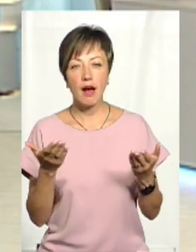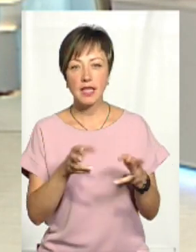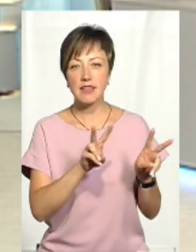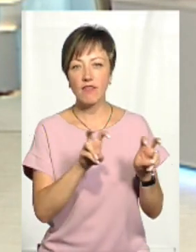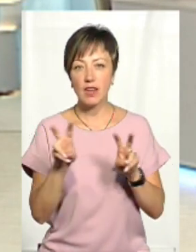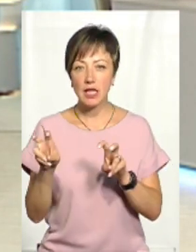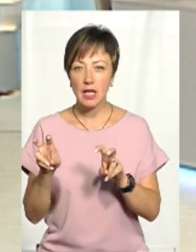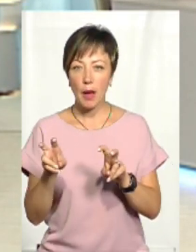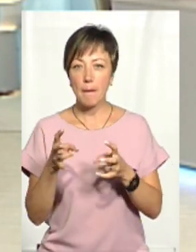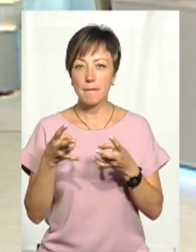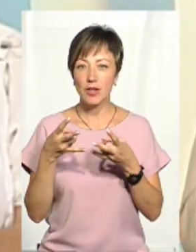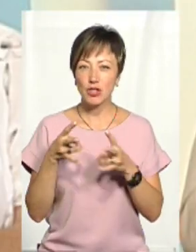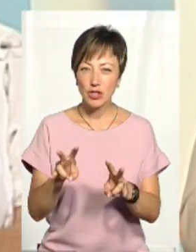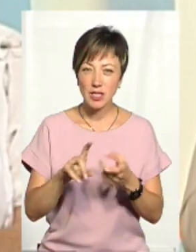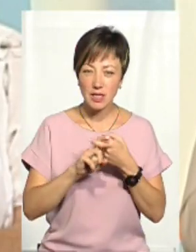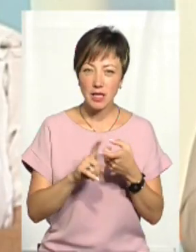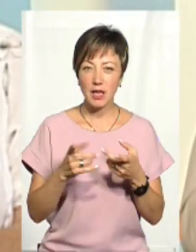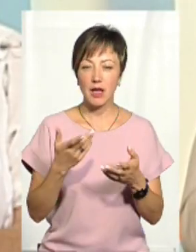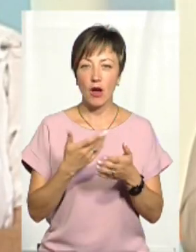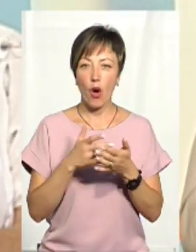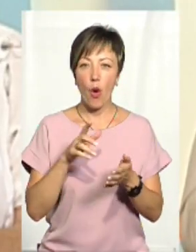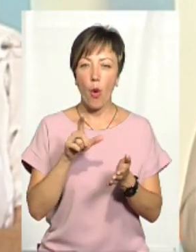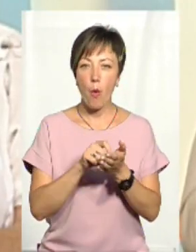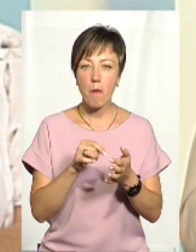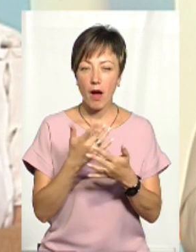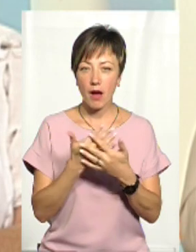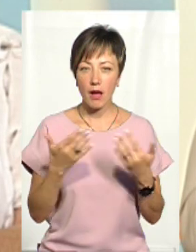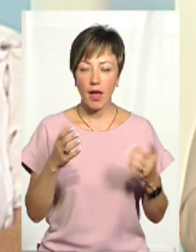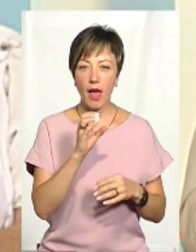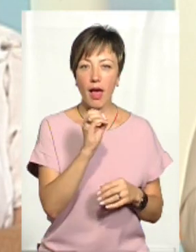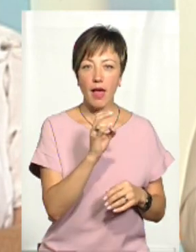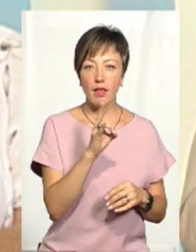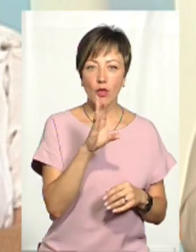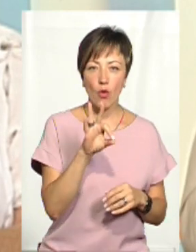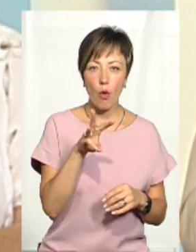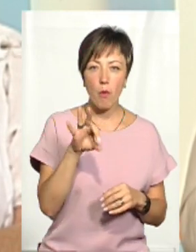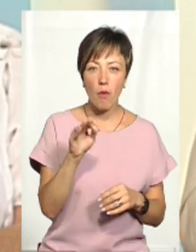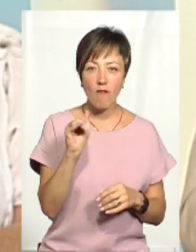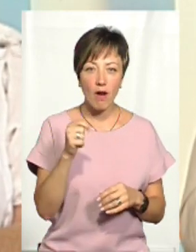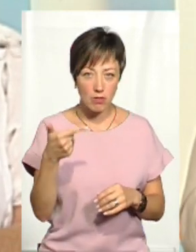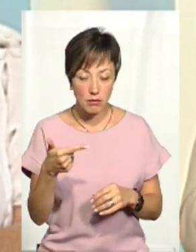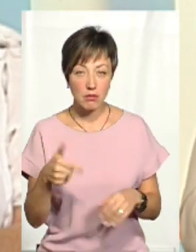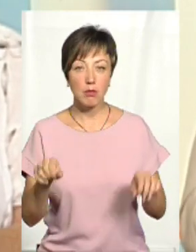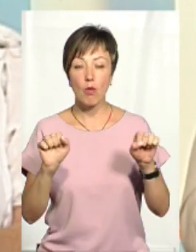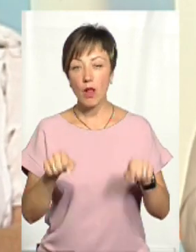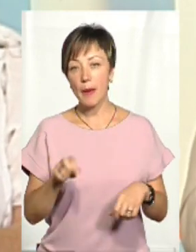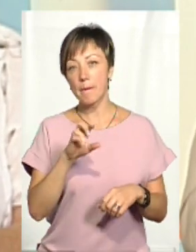види паразитів, паразитоїдів, хижих комах, так званих ентомофагів. Вони могли би